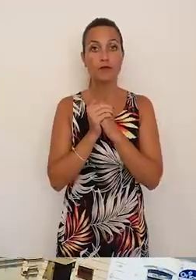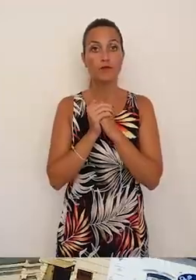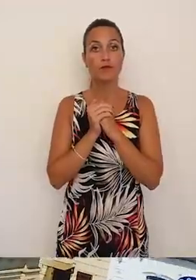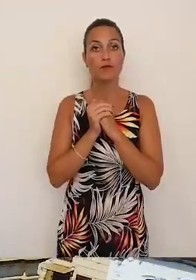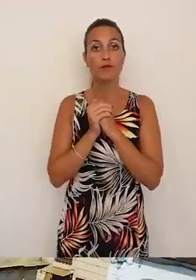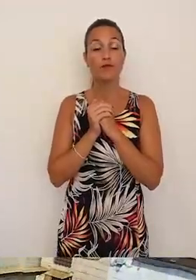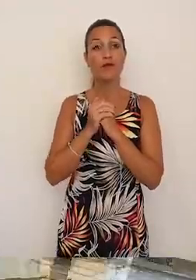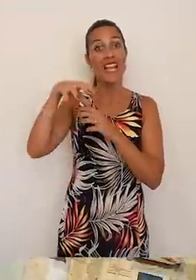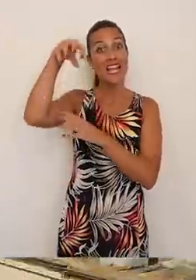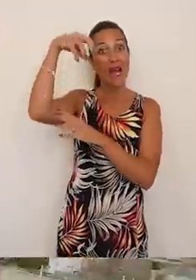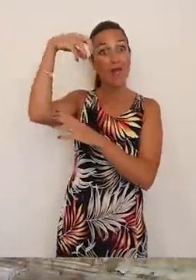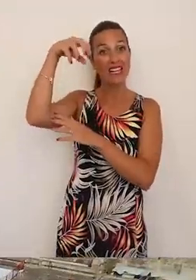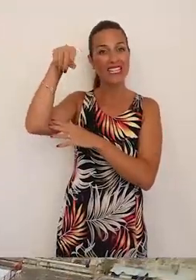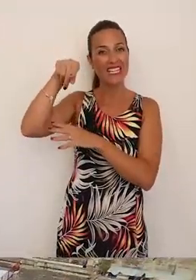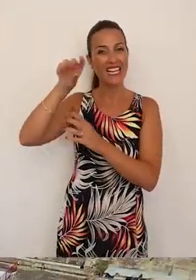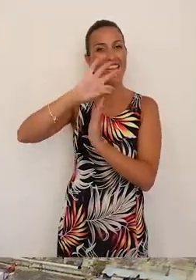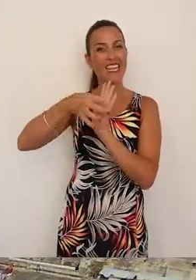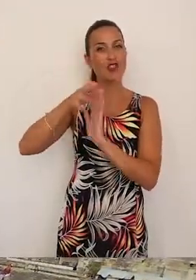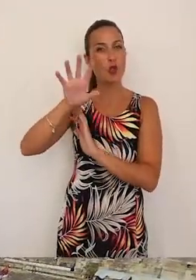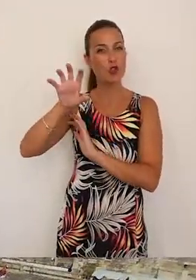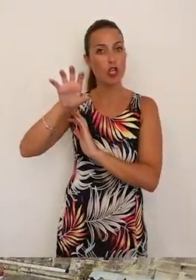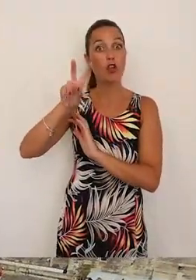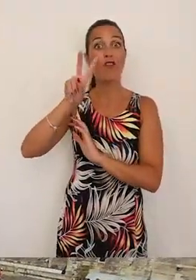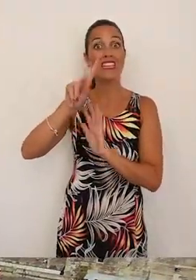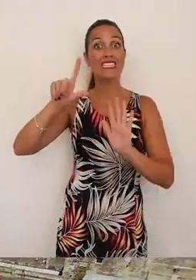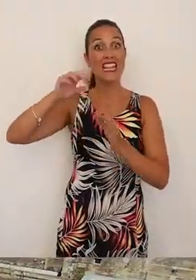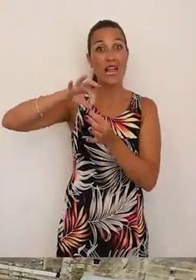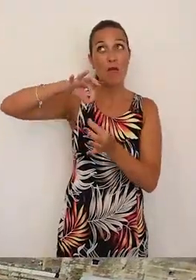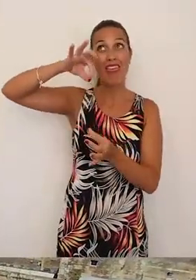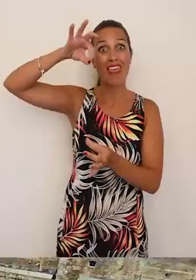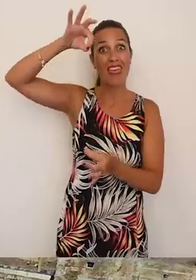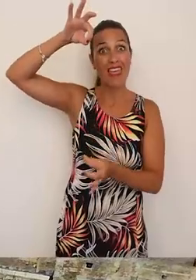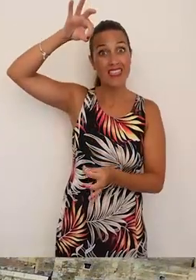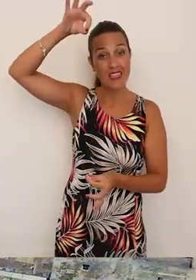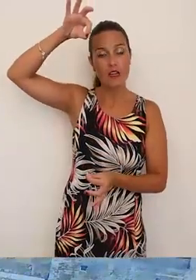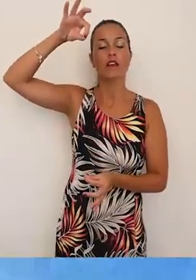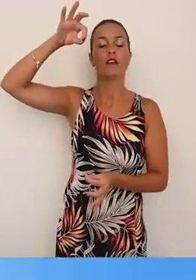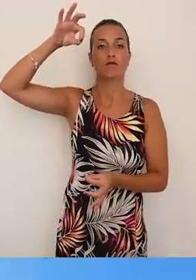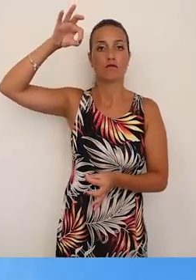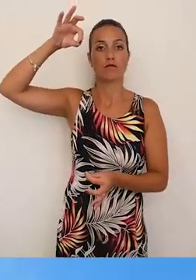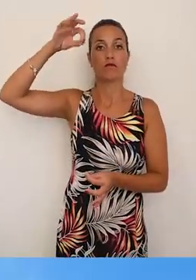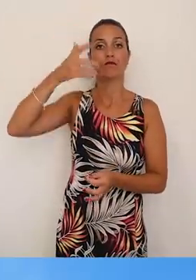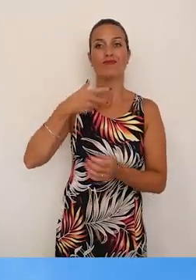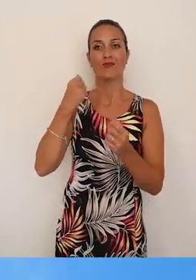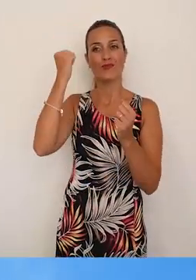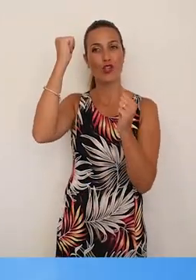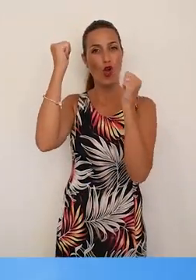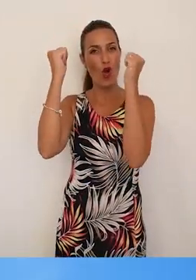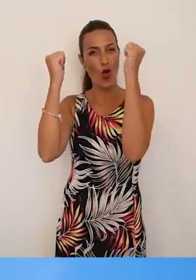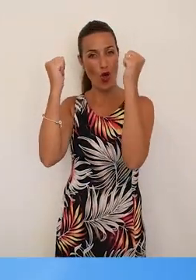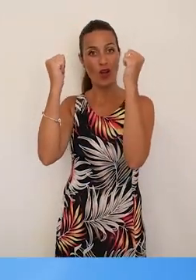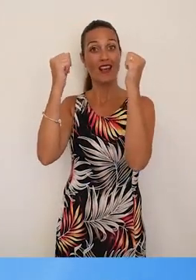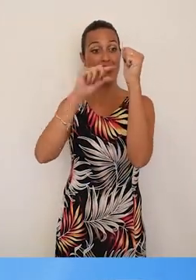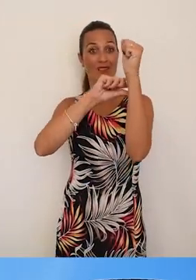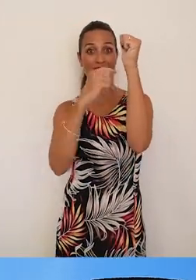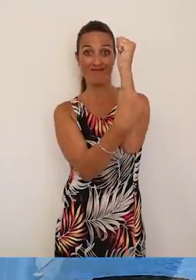Il campanile cinquecentesco raggiunge i 27 metri di altezza ed è cadenzato da graziose colonne e ghirlande